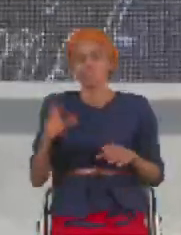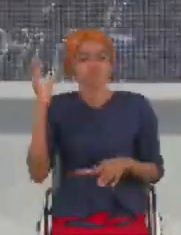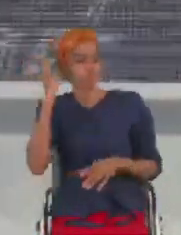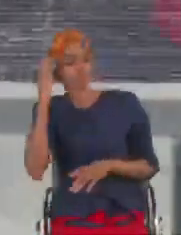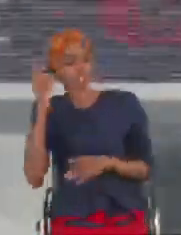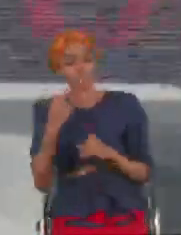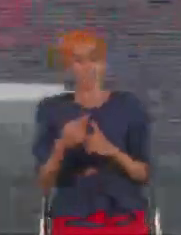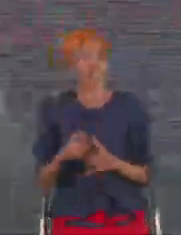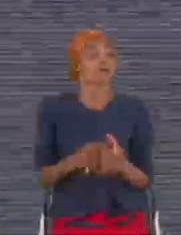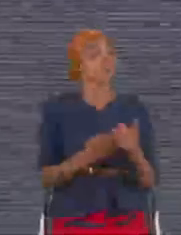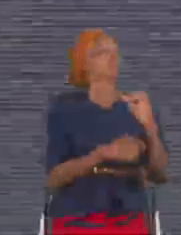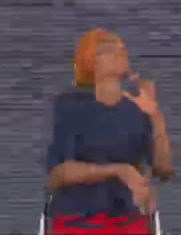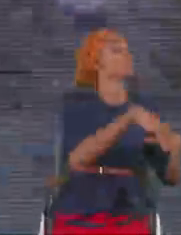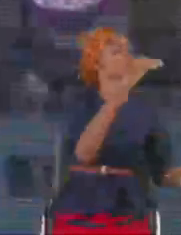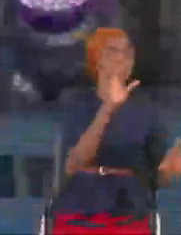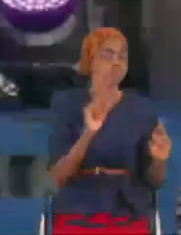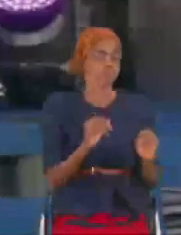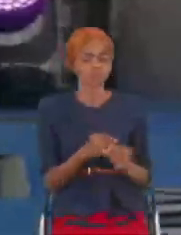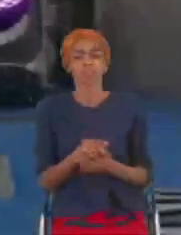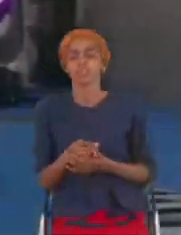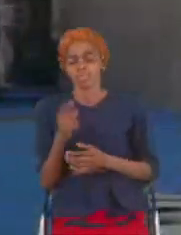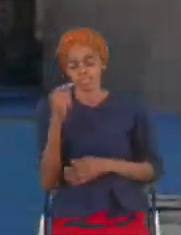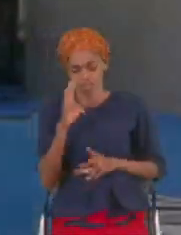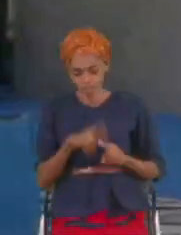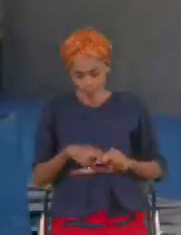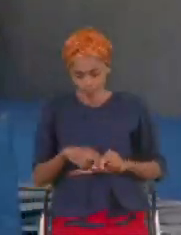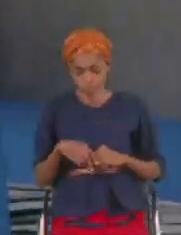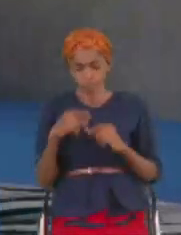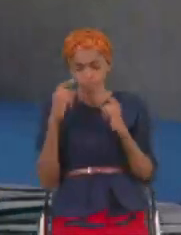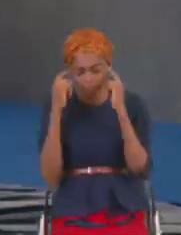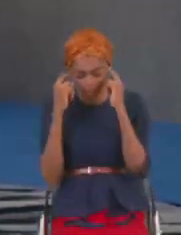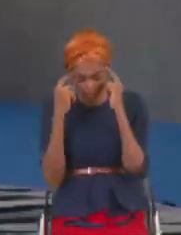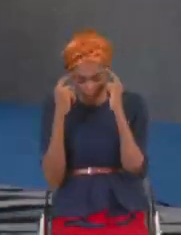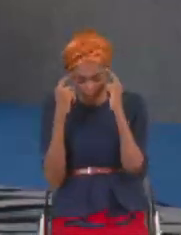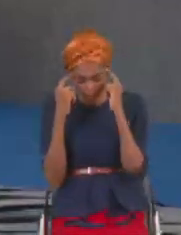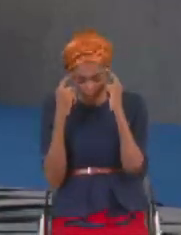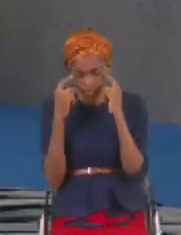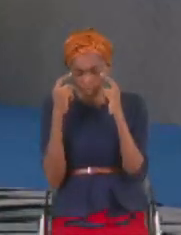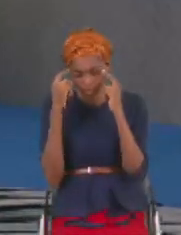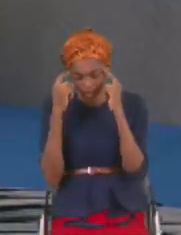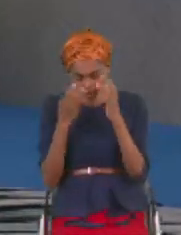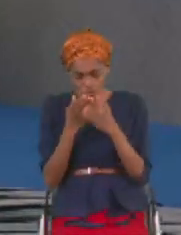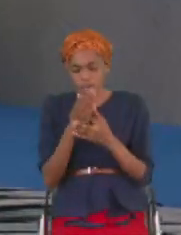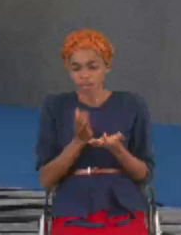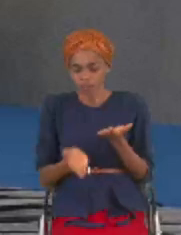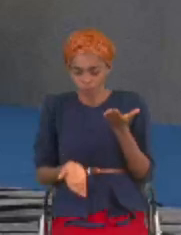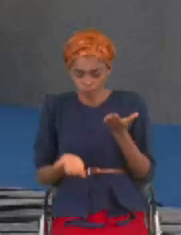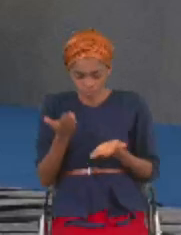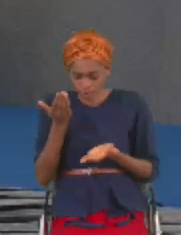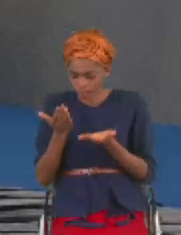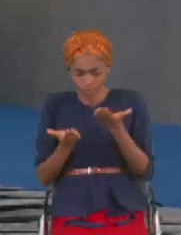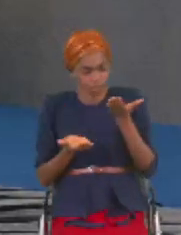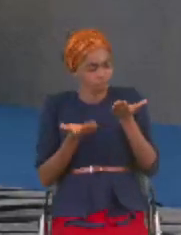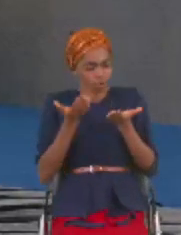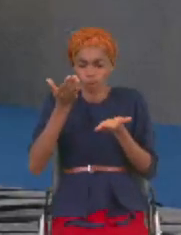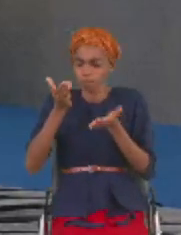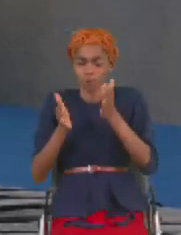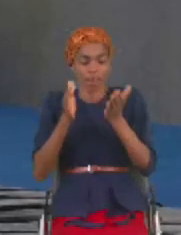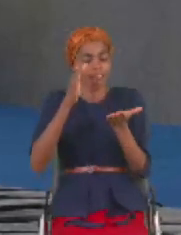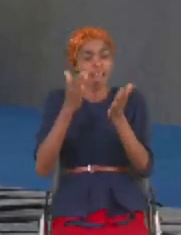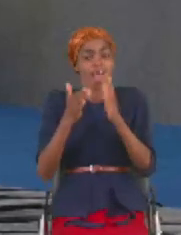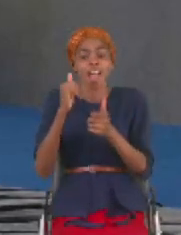après pour prendre la fuite assieds toi mais vite pense réfléchi et compass tous hâte avait et le